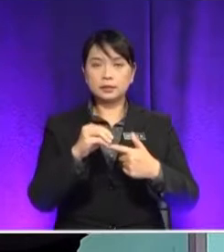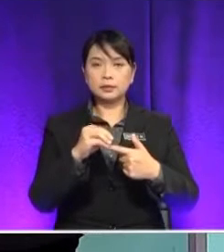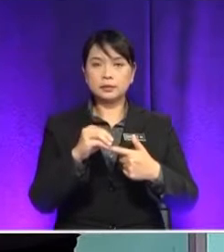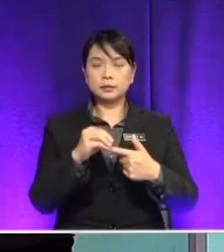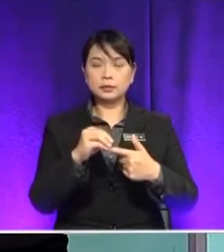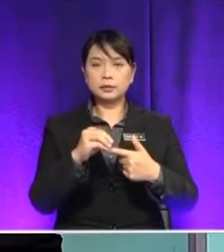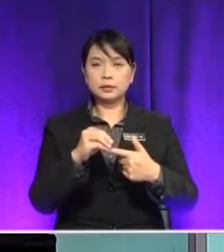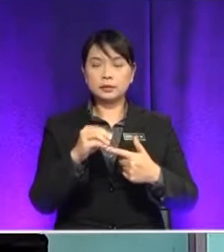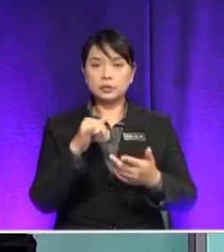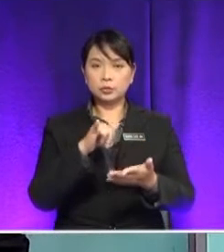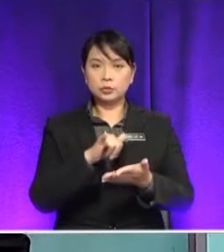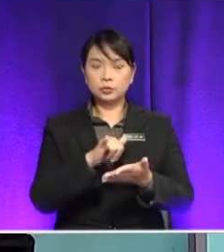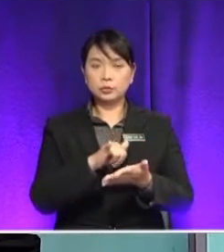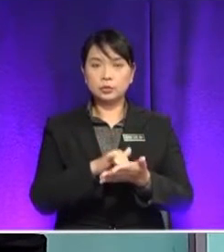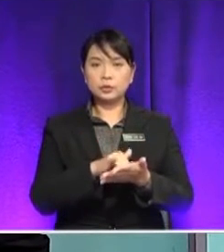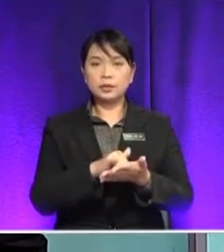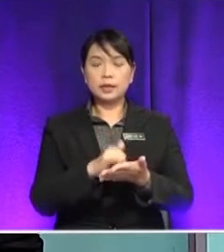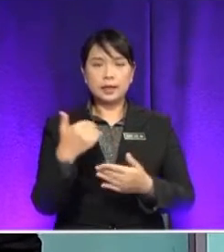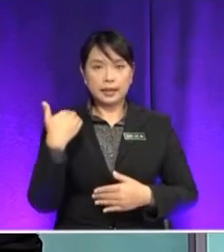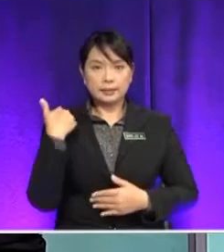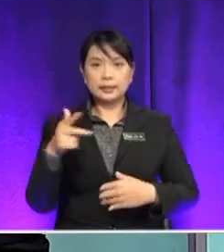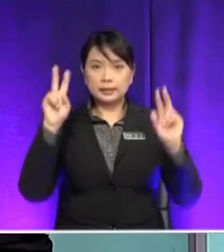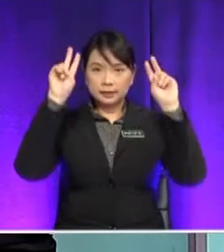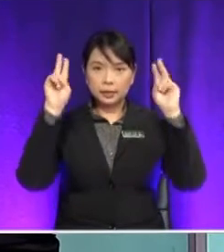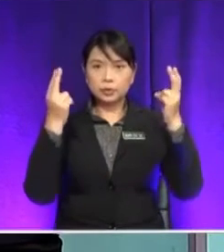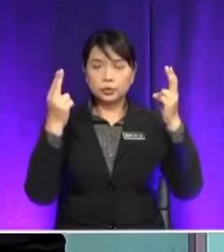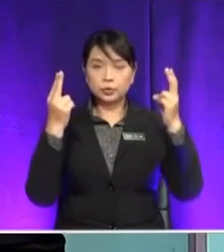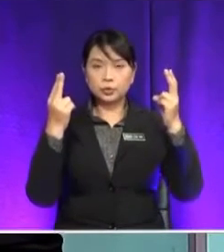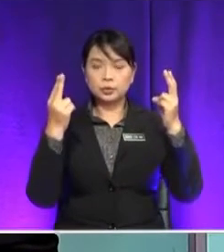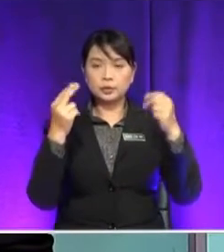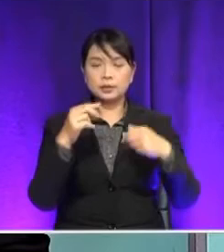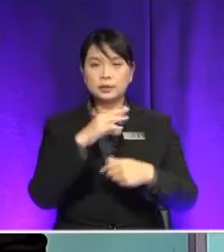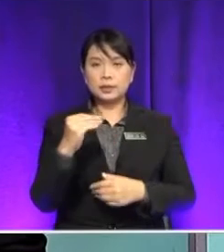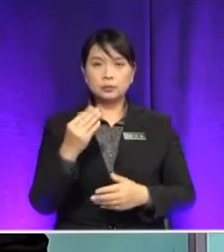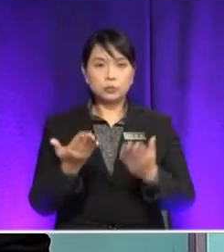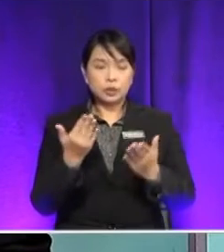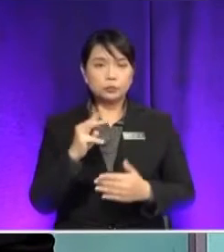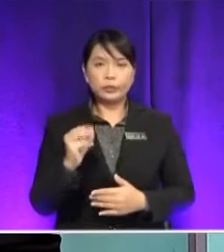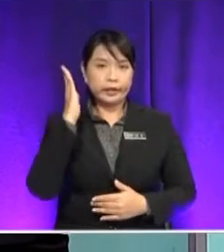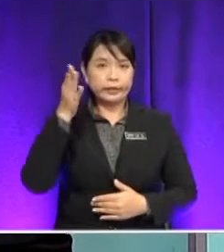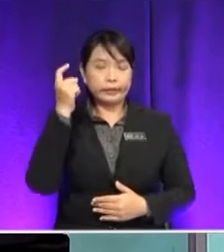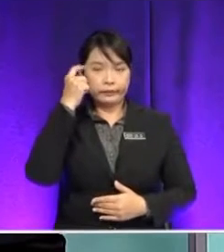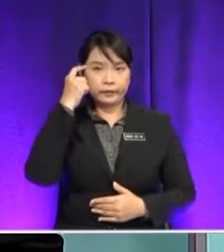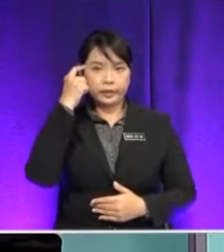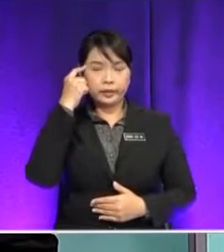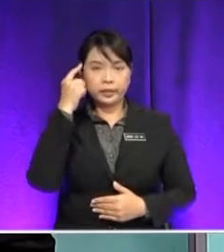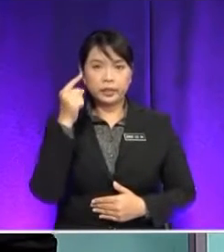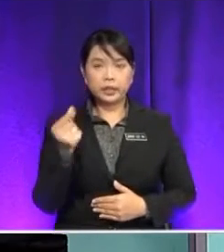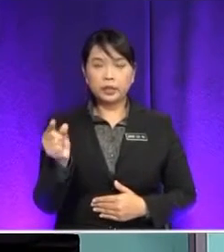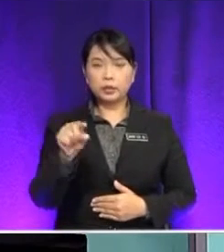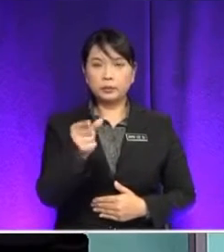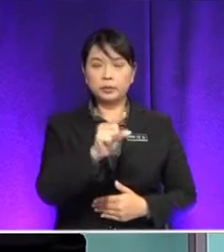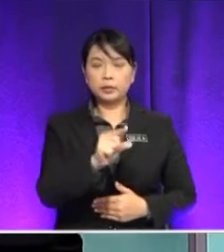make Jaka fiqih wanita Jo memang Selain itu Plaza belum bang tapi dia akan fikriyani tajuk gelombang bahagian manyun